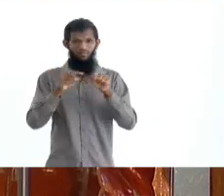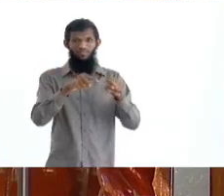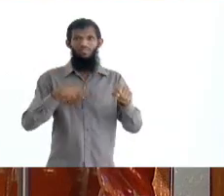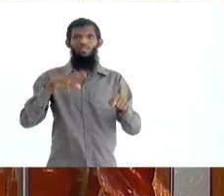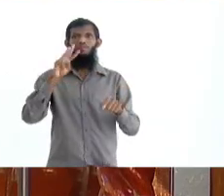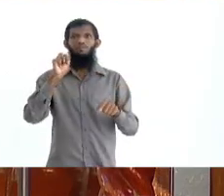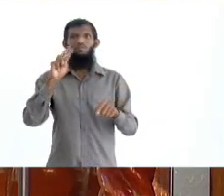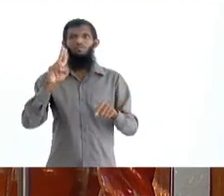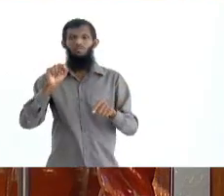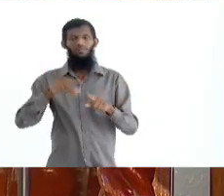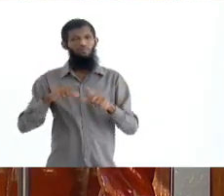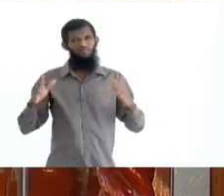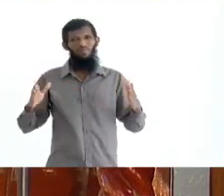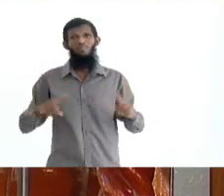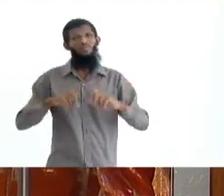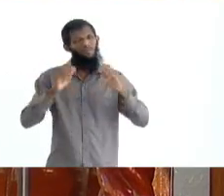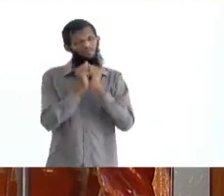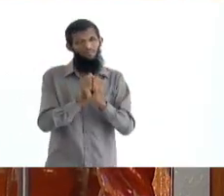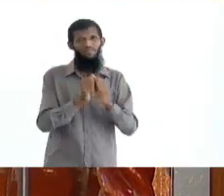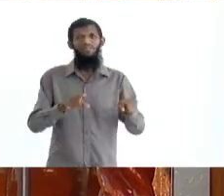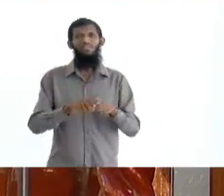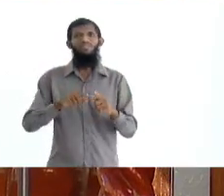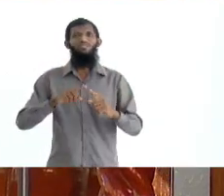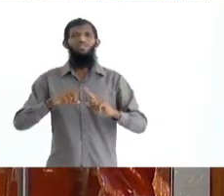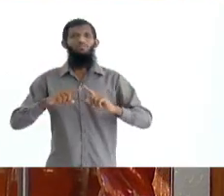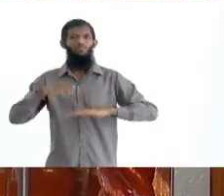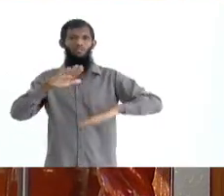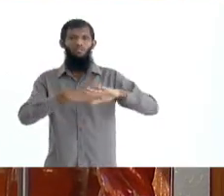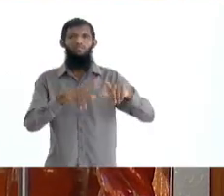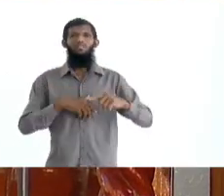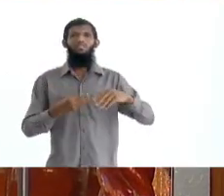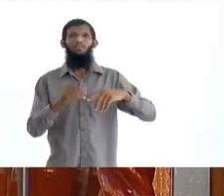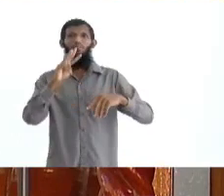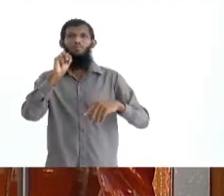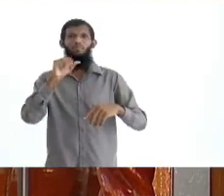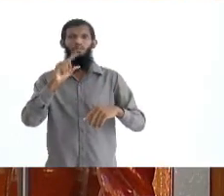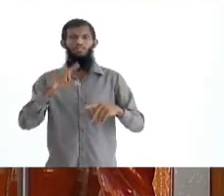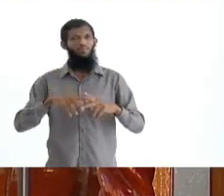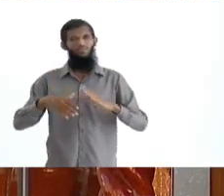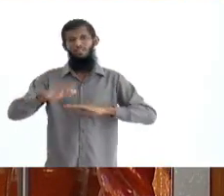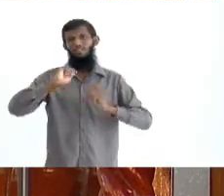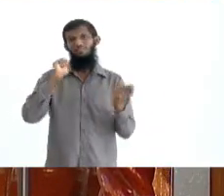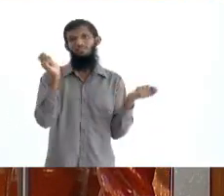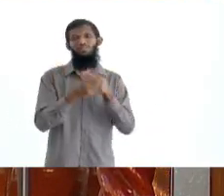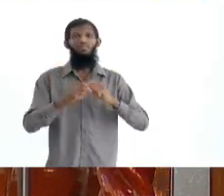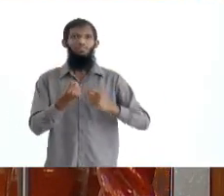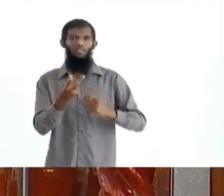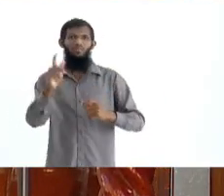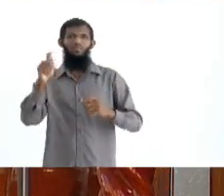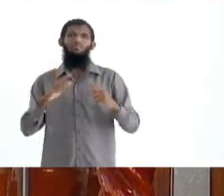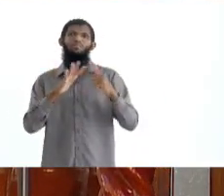feturifa. Men Allahu ge rahmet fulun İslam dinen nasru libi